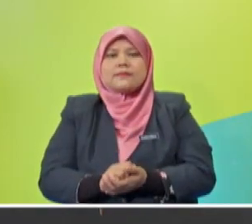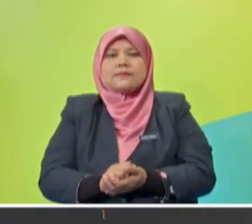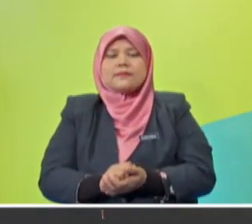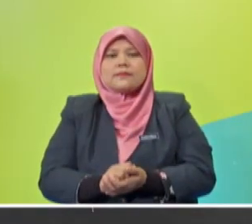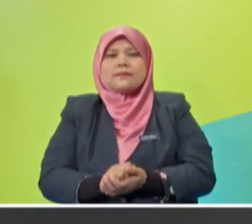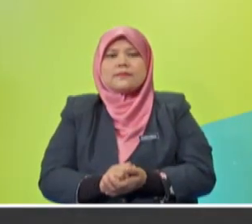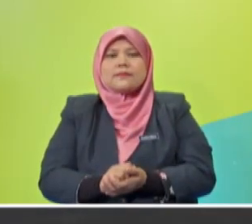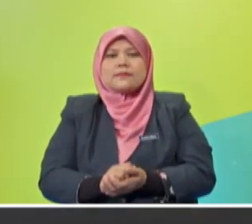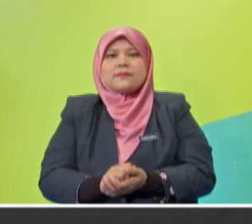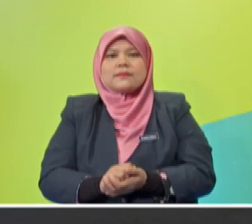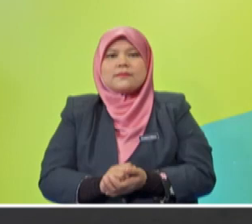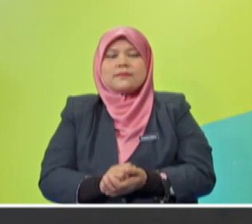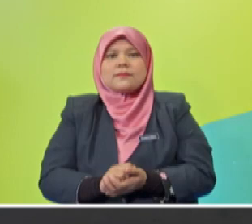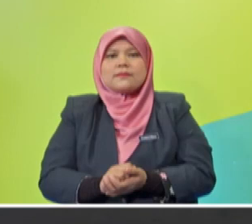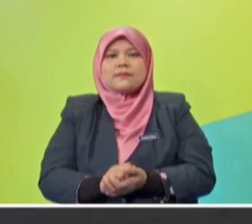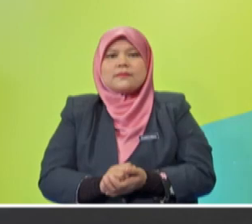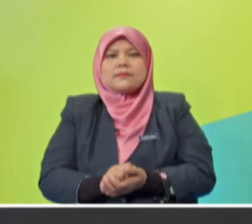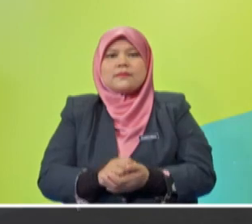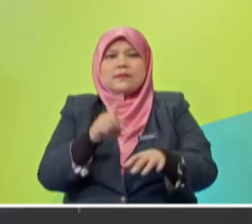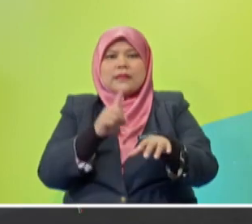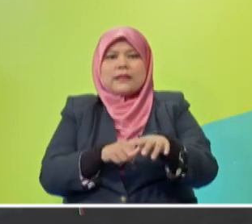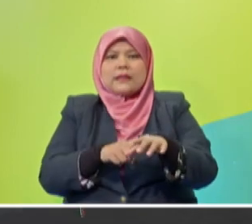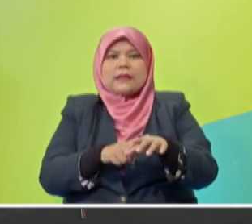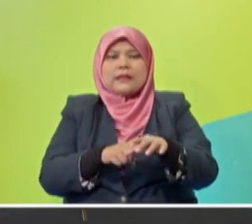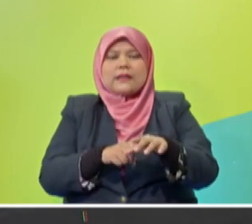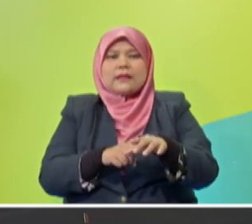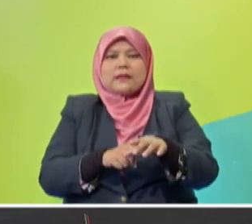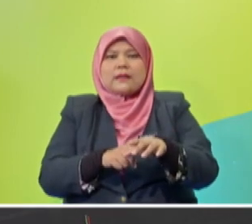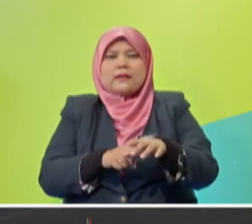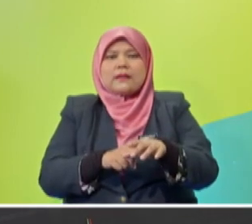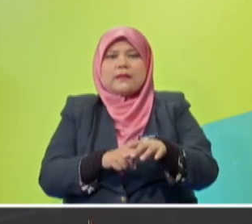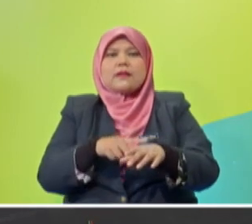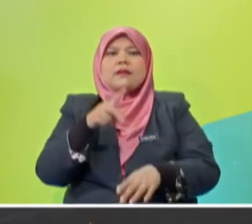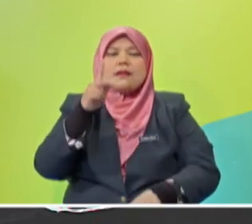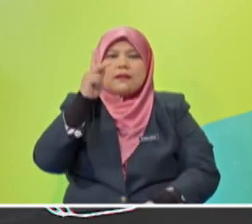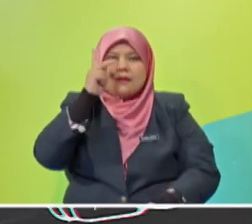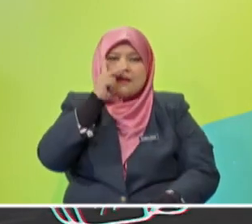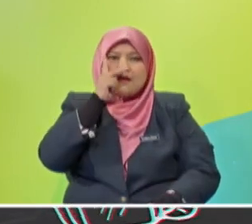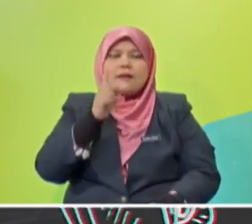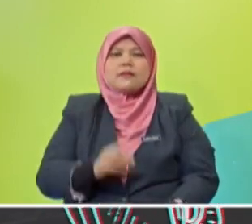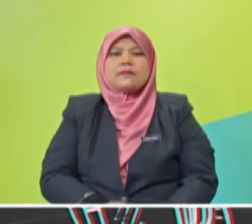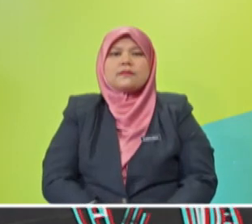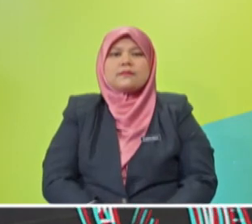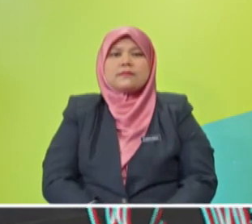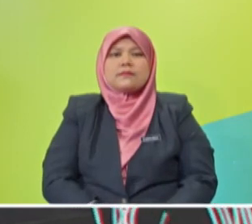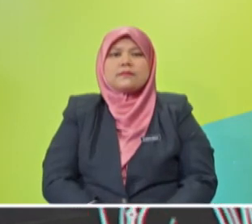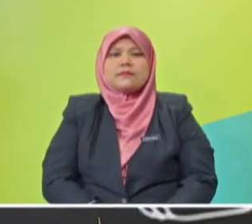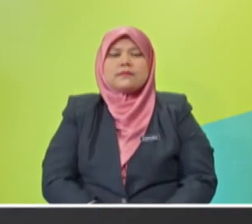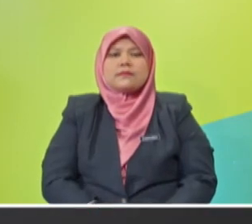yang dipaparkan ialah di negeri Jelapan Padi, okay. Di Kedah. Okey. Aktiviti ekonomi apa ni